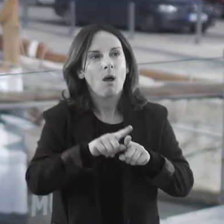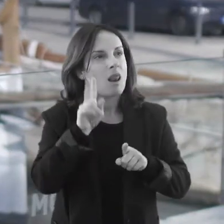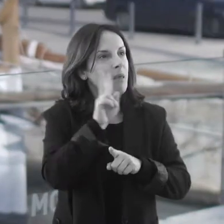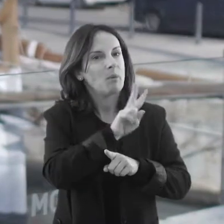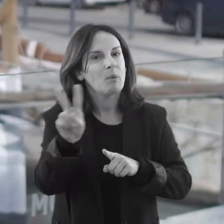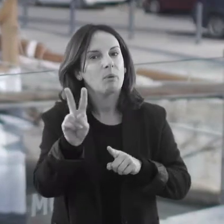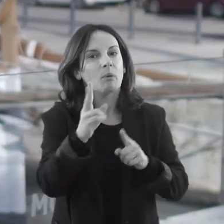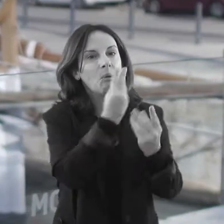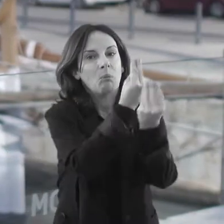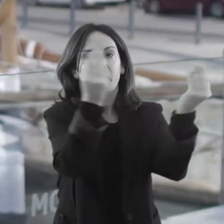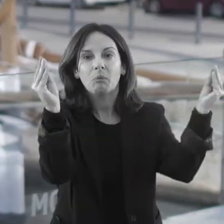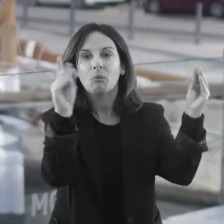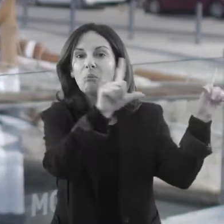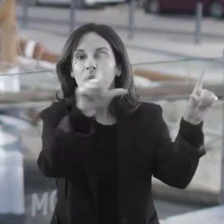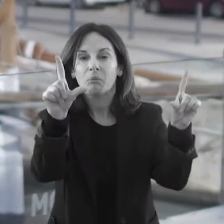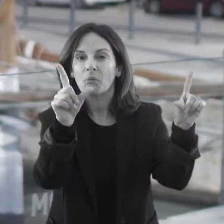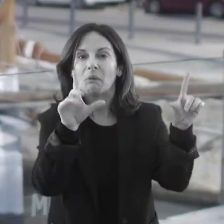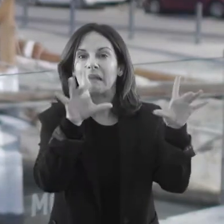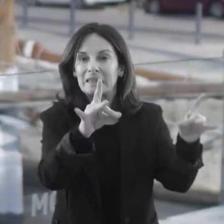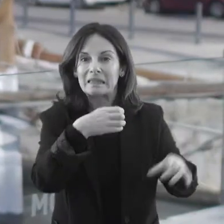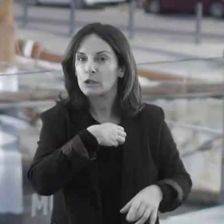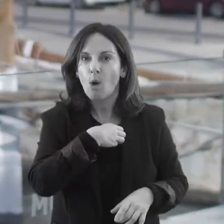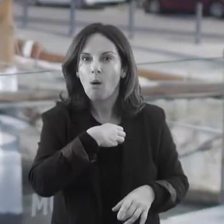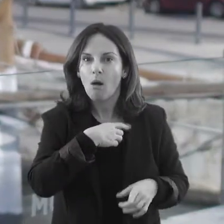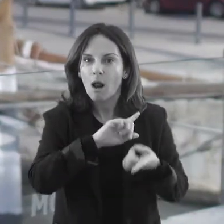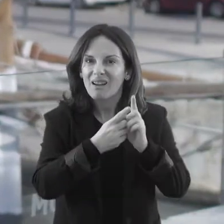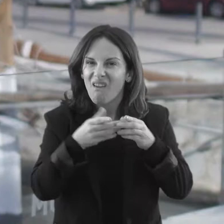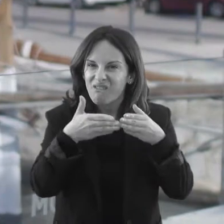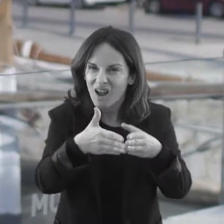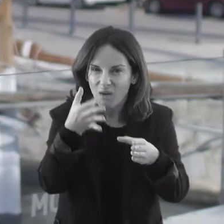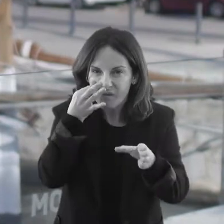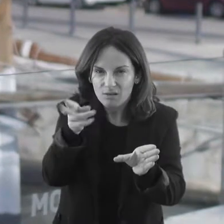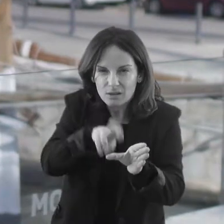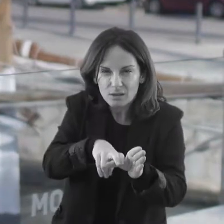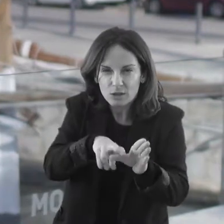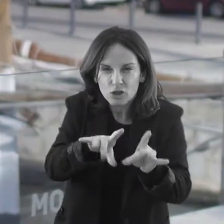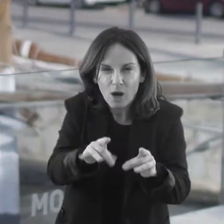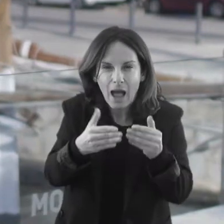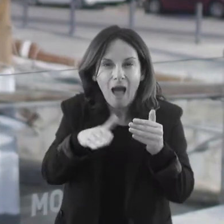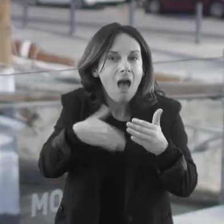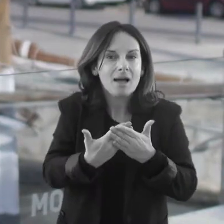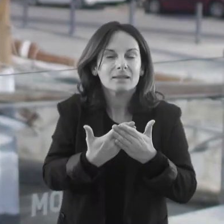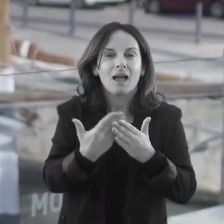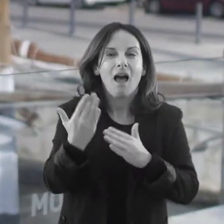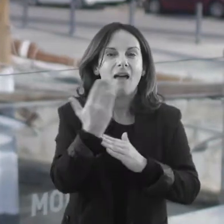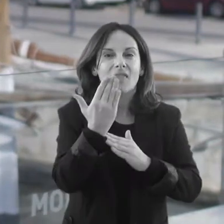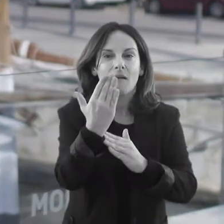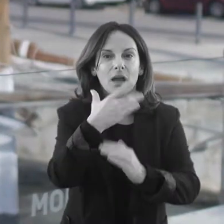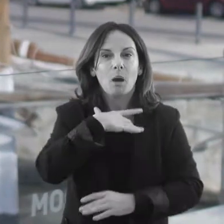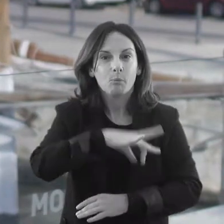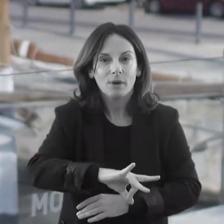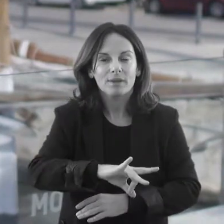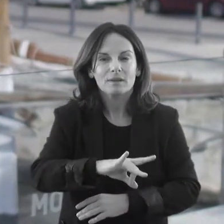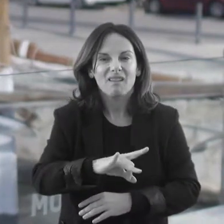dins vitrines, sinó que les podem tocar i podem pujar dins i podem navegar amb ells. Al cap i la fi, el